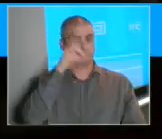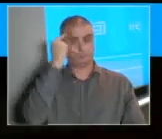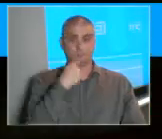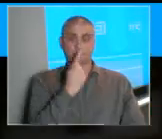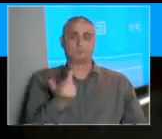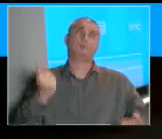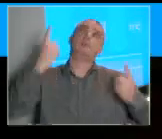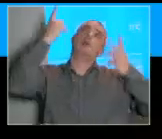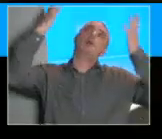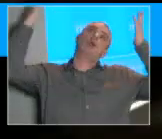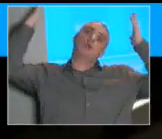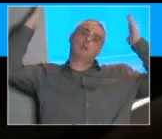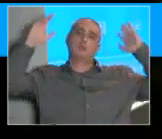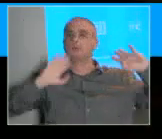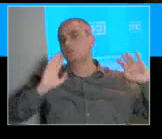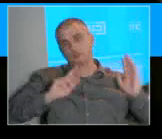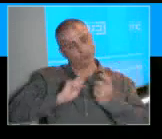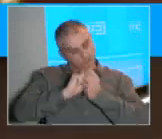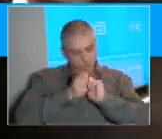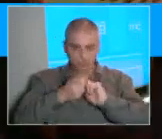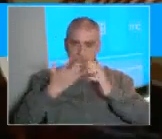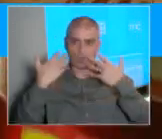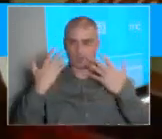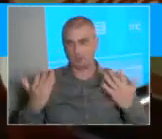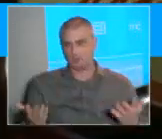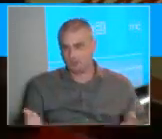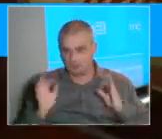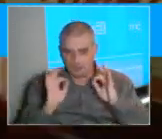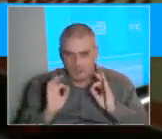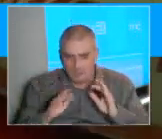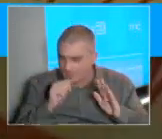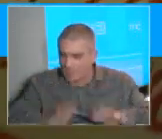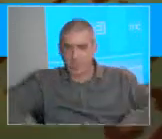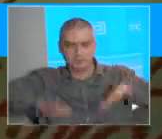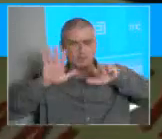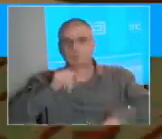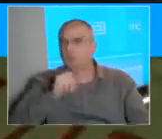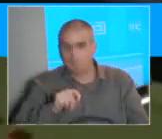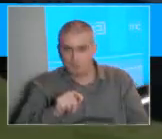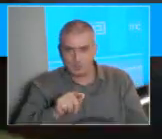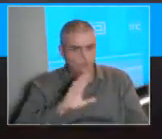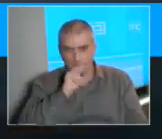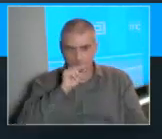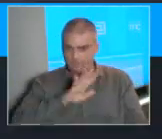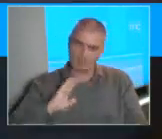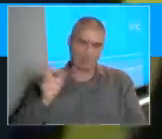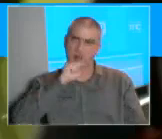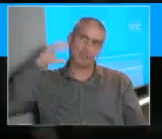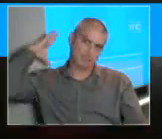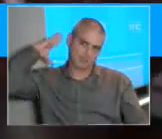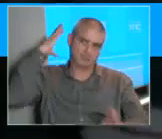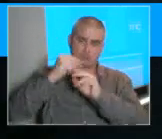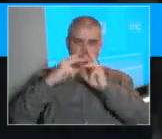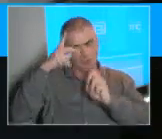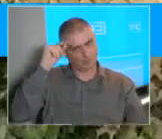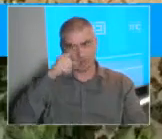אביב לכוח עליון, לפורס מז'ור, לשינויי האקלים. נו באמת, הרי הצפות באזורים הללו, שלא לדבר על כל ההיסטוריה הארוכה של